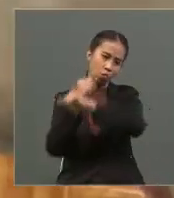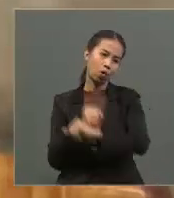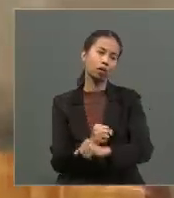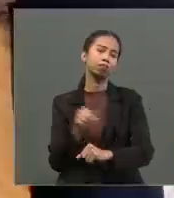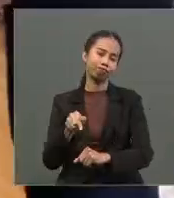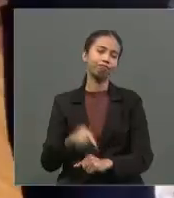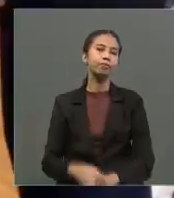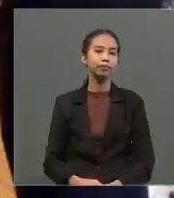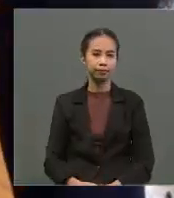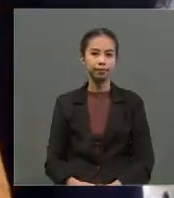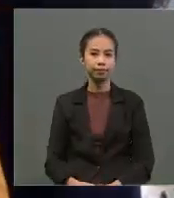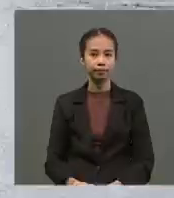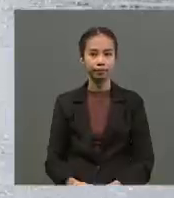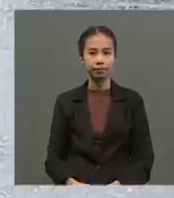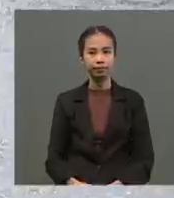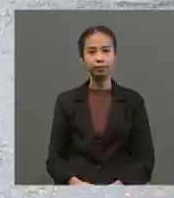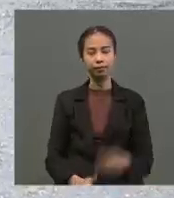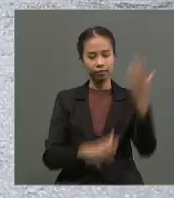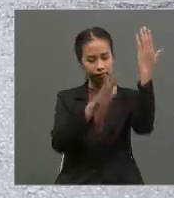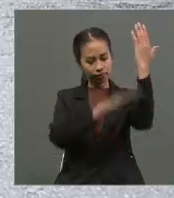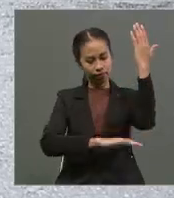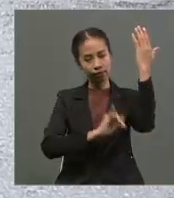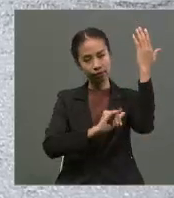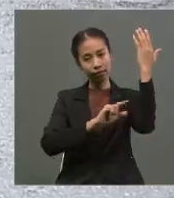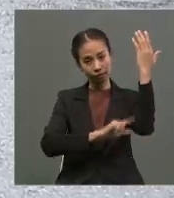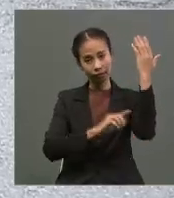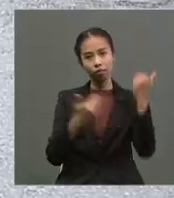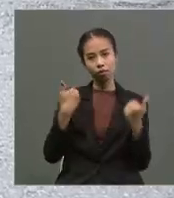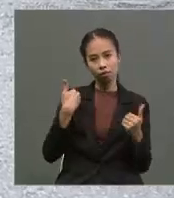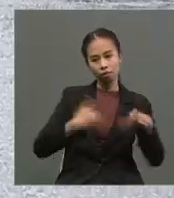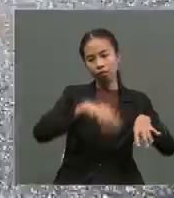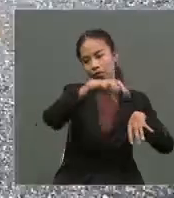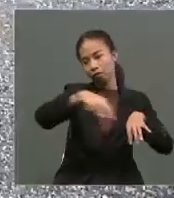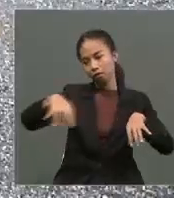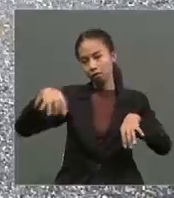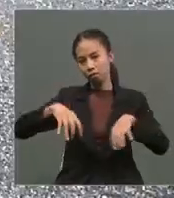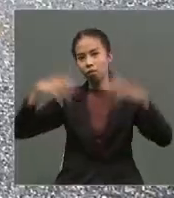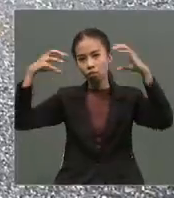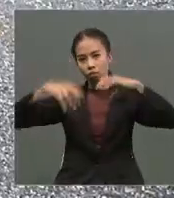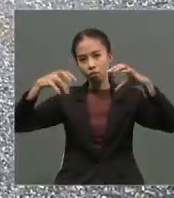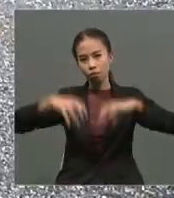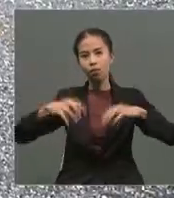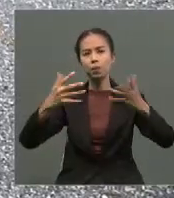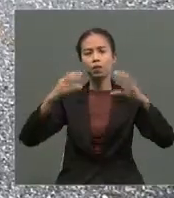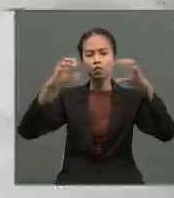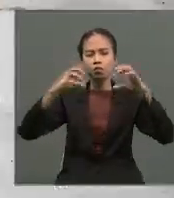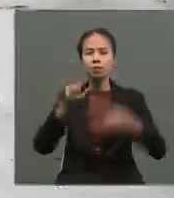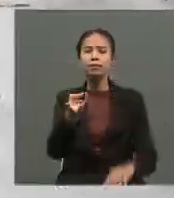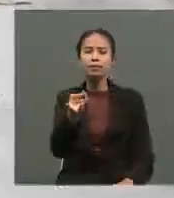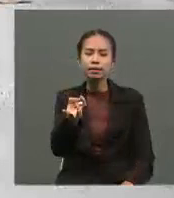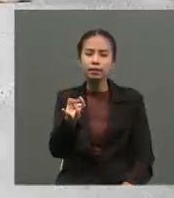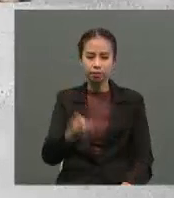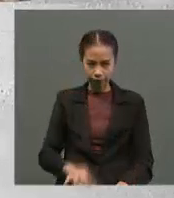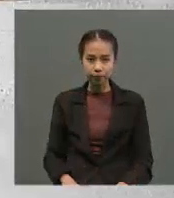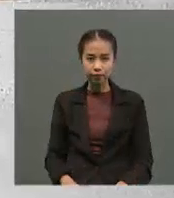ตุซ้ำขึ้นมาอีกครับ ค่ะส่วนที่จังหวัดยะลานะคะหลายพื้นที่เนี่ยไม่มีฝนตกแล้วหรือมีฝนตกก็เพียงเล็กน้อยเท่านั้น